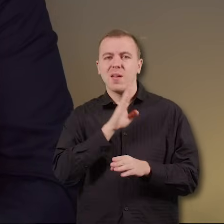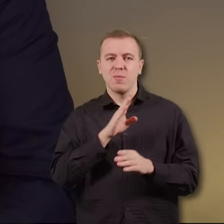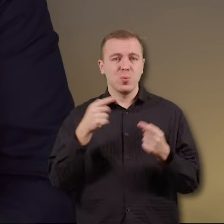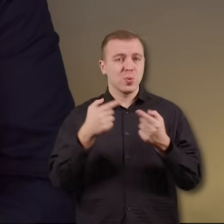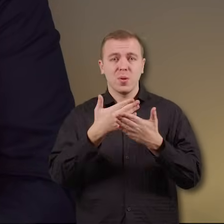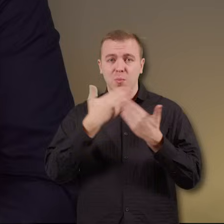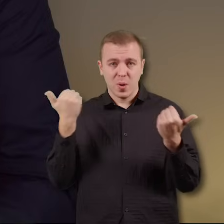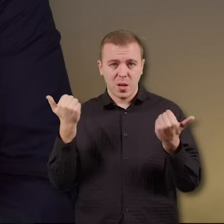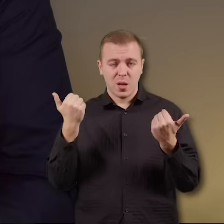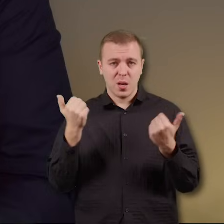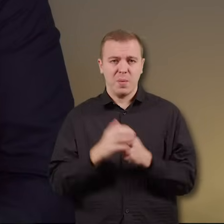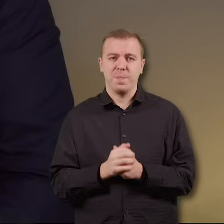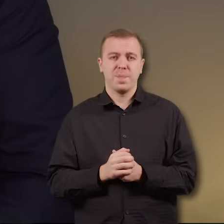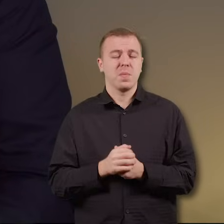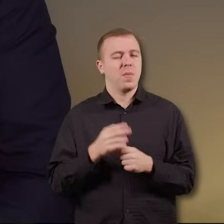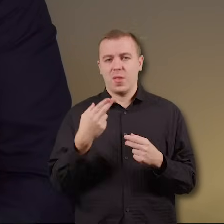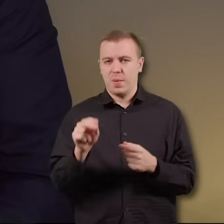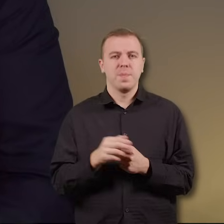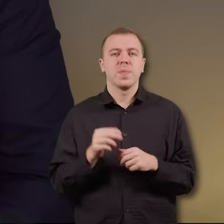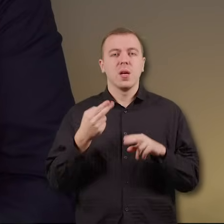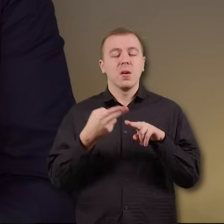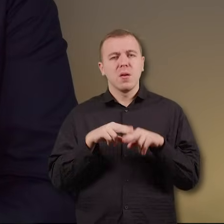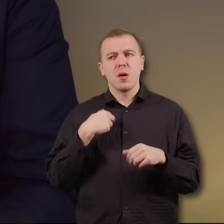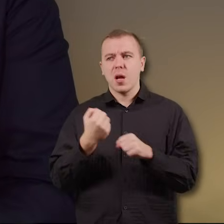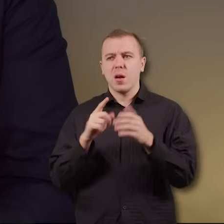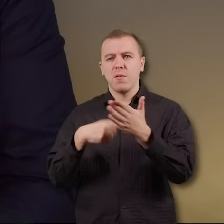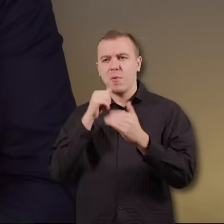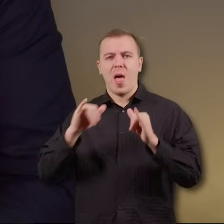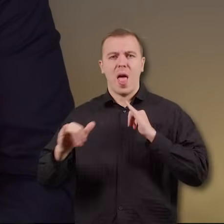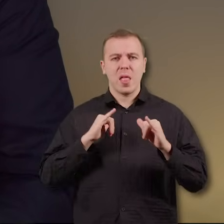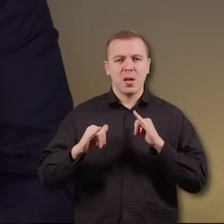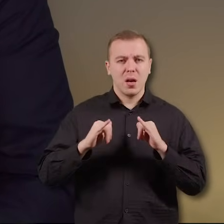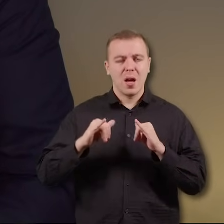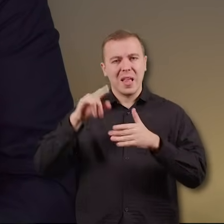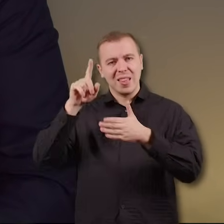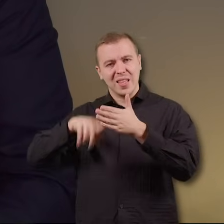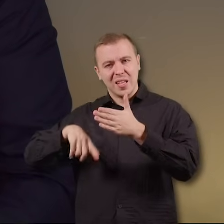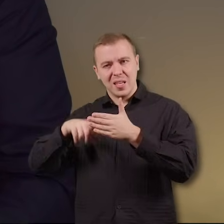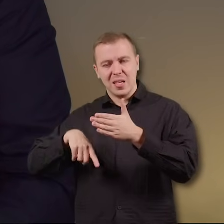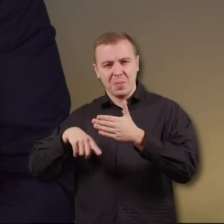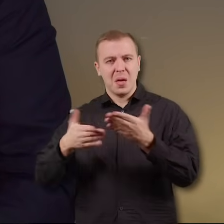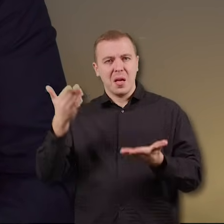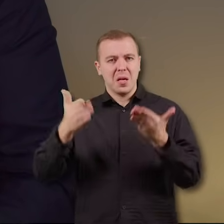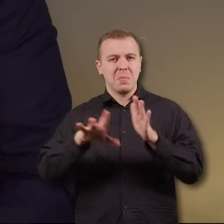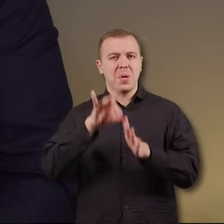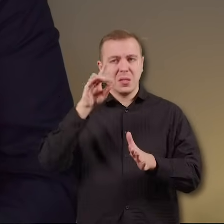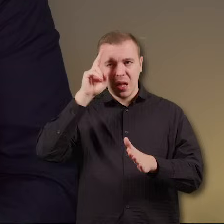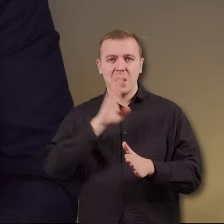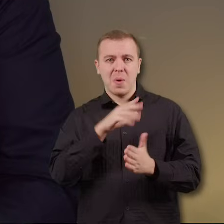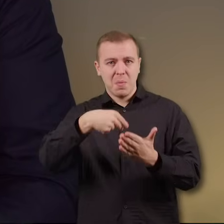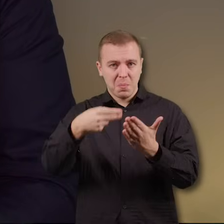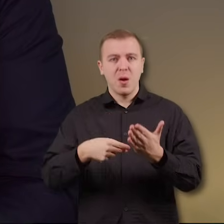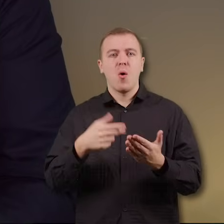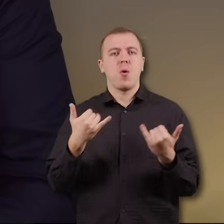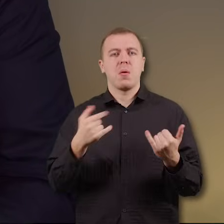ne, nes dabar kodėl mes turim atsiklausti tėvų ar etiką, ar reiškia, ar tikybą, ar ne? O